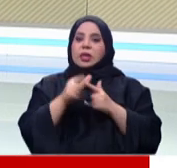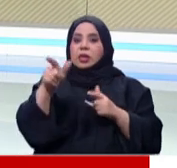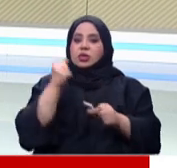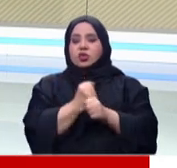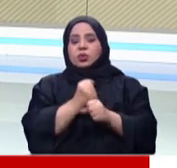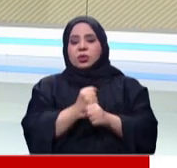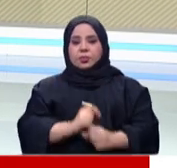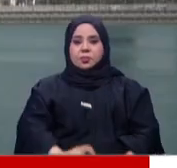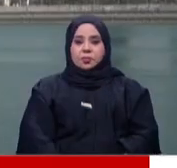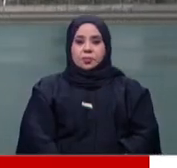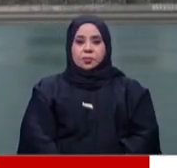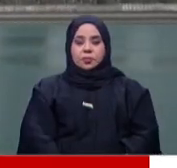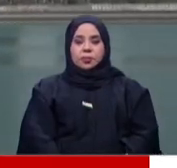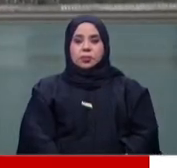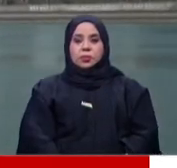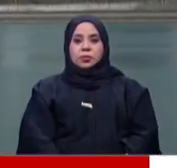للتوظيف.